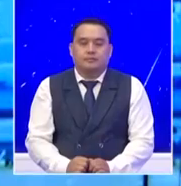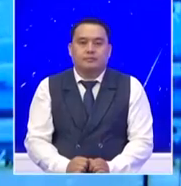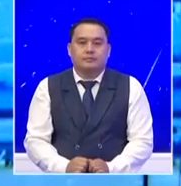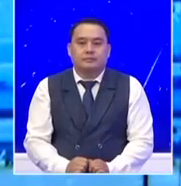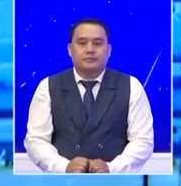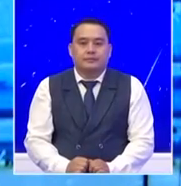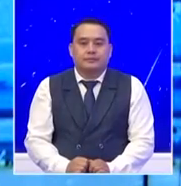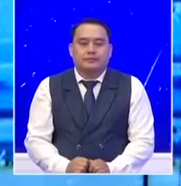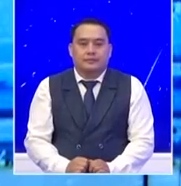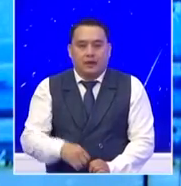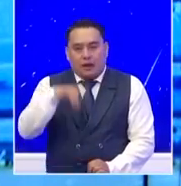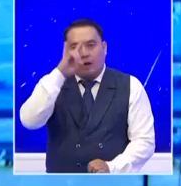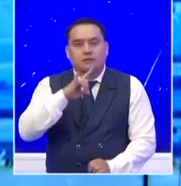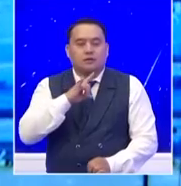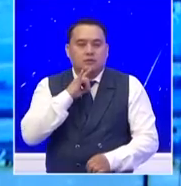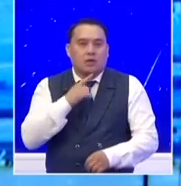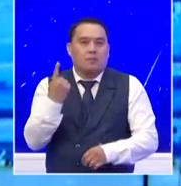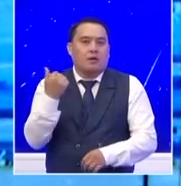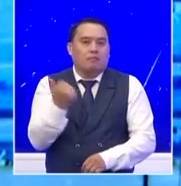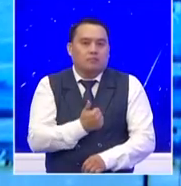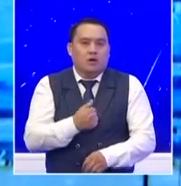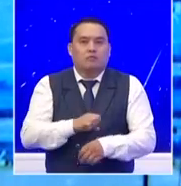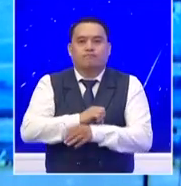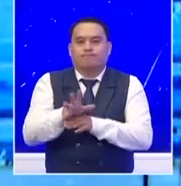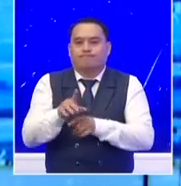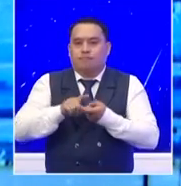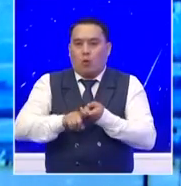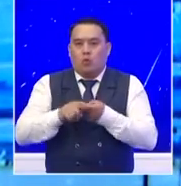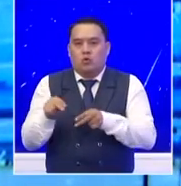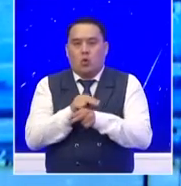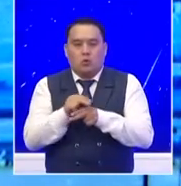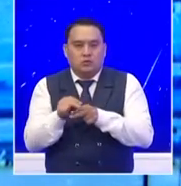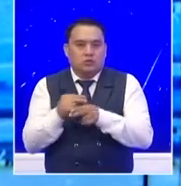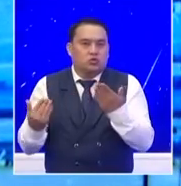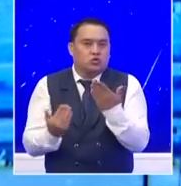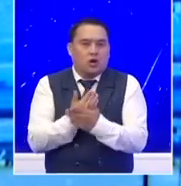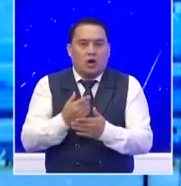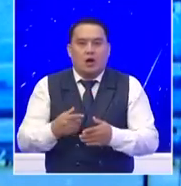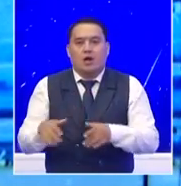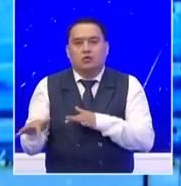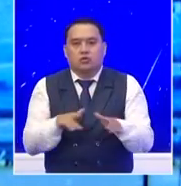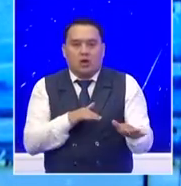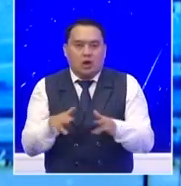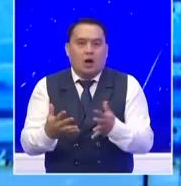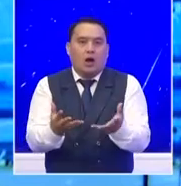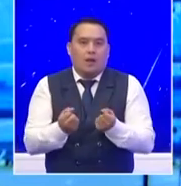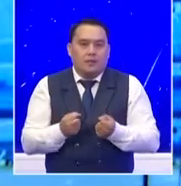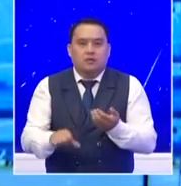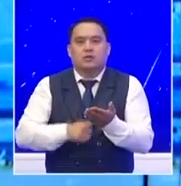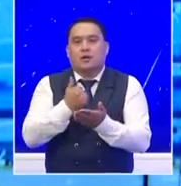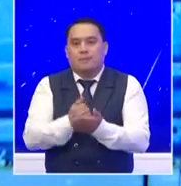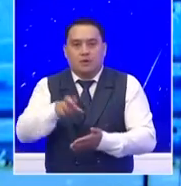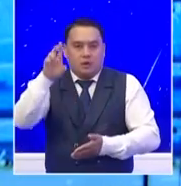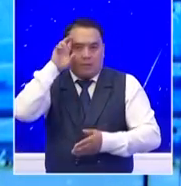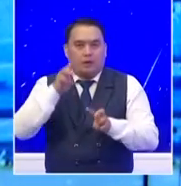кетуін. Елімізде алдағы бір апта ішінде коронавирусқа қарсы күрестің жаңа кешенді шаралары қабылданады. Үкімет